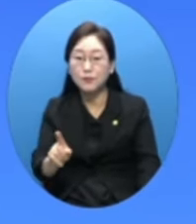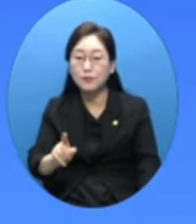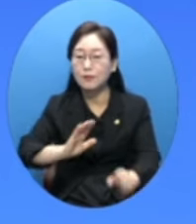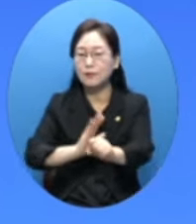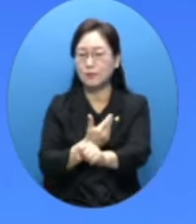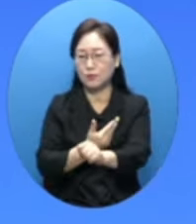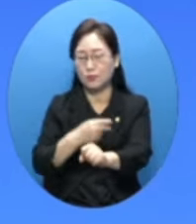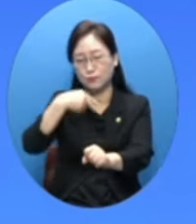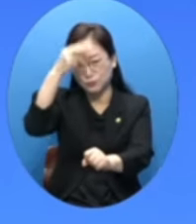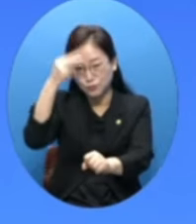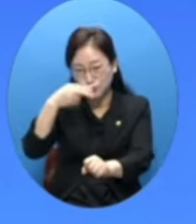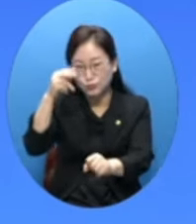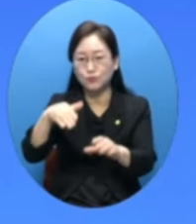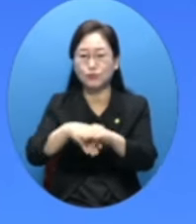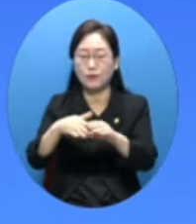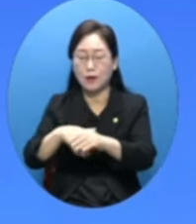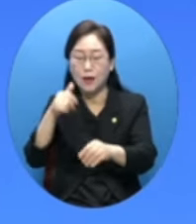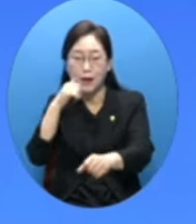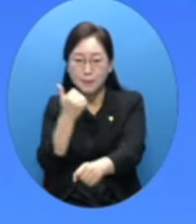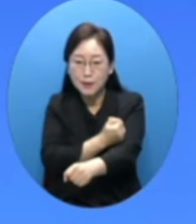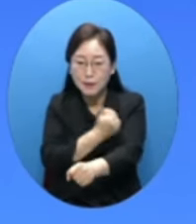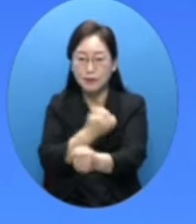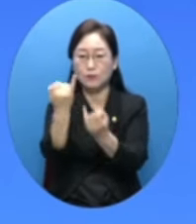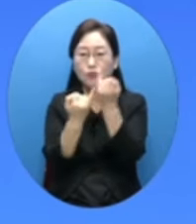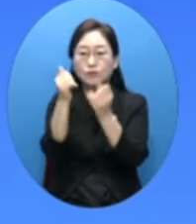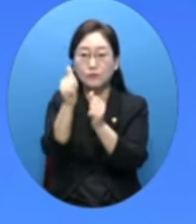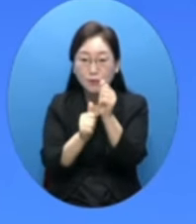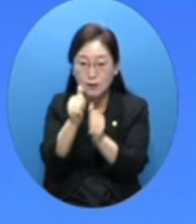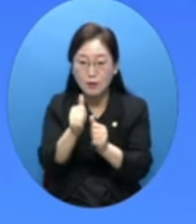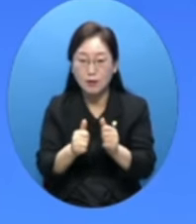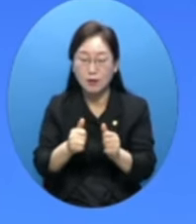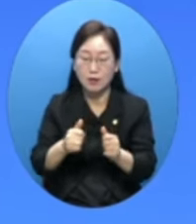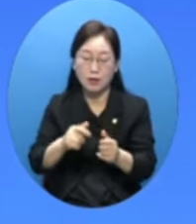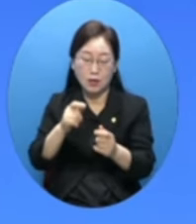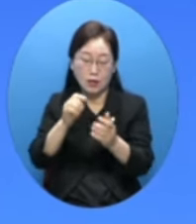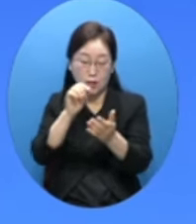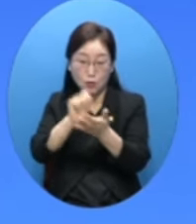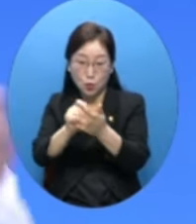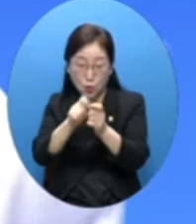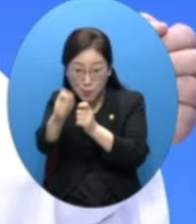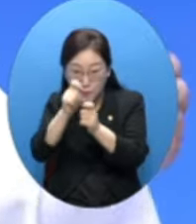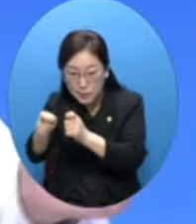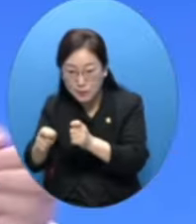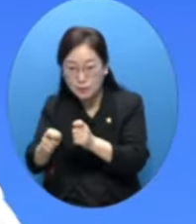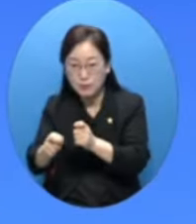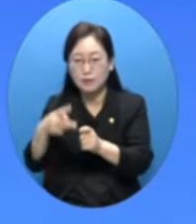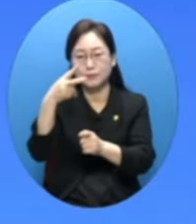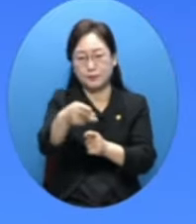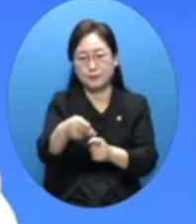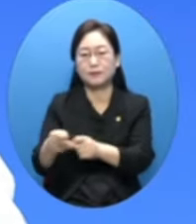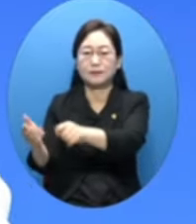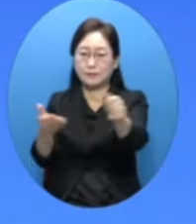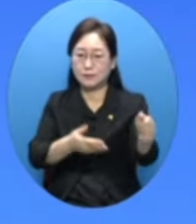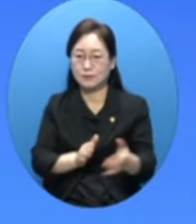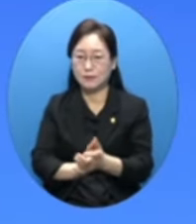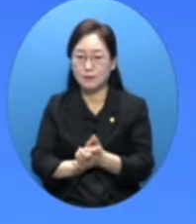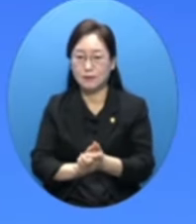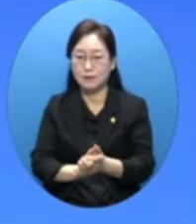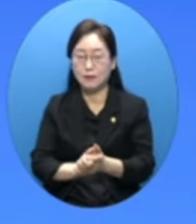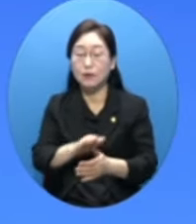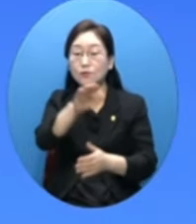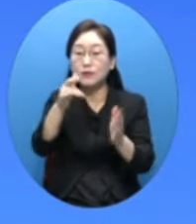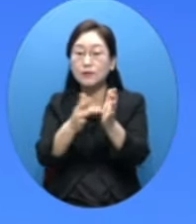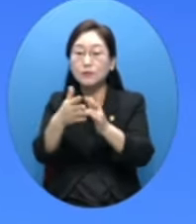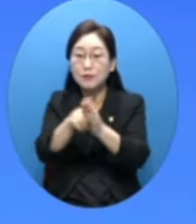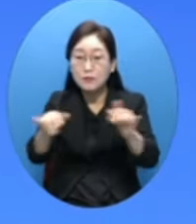잘못된 음주문화, 마약, 동성애, 도박에서 자유를 받아야 됩니다. 언제나 우리 민사람은